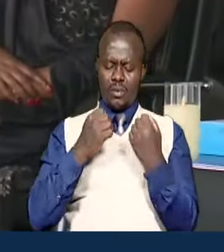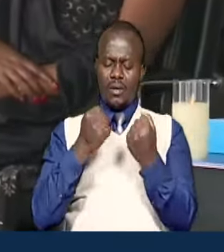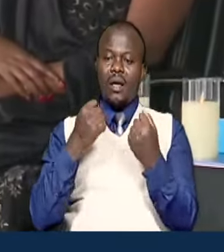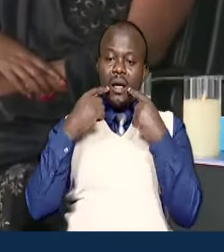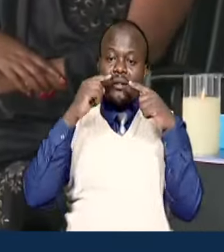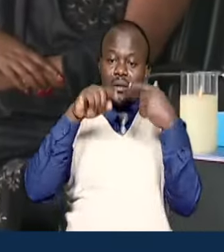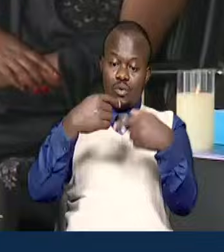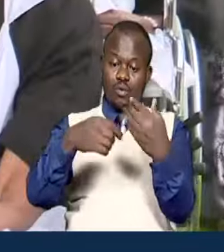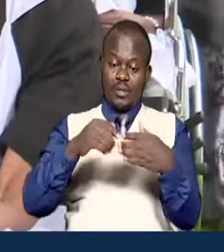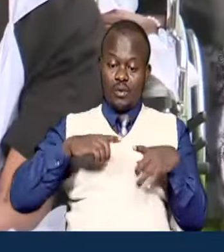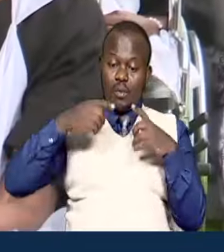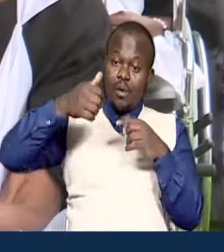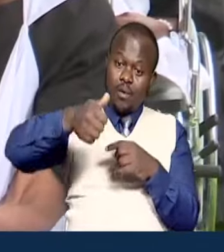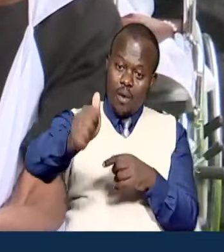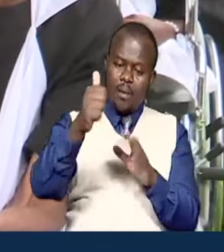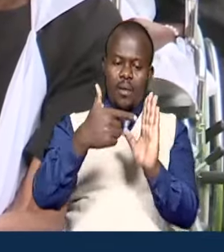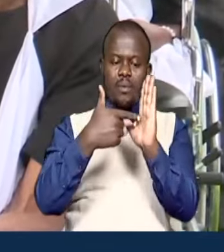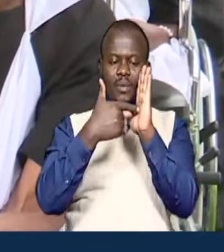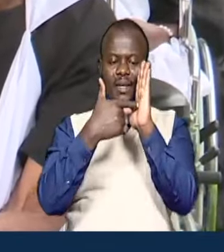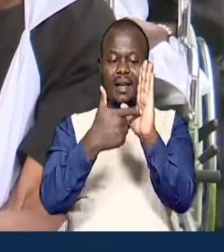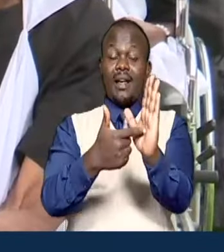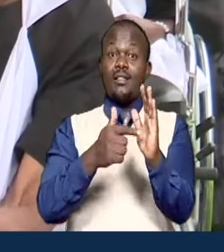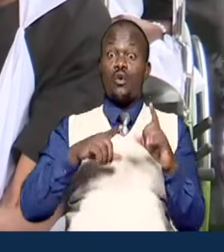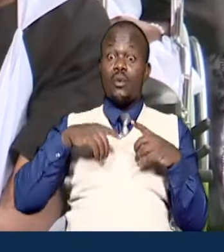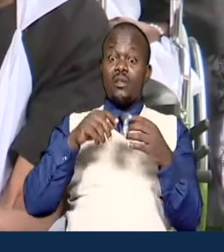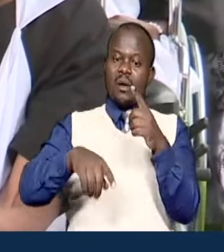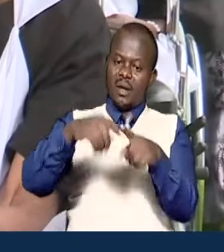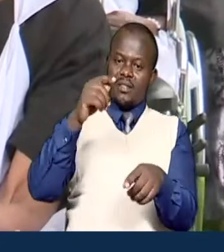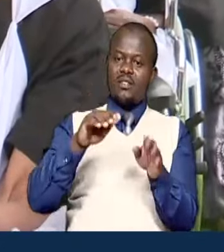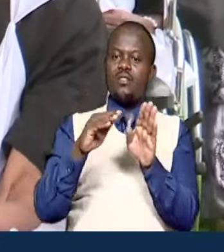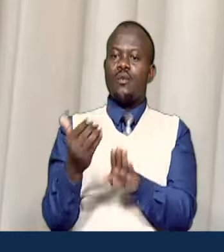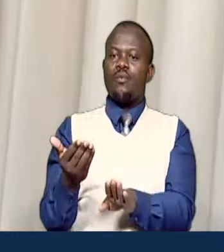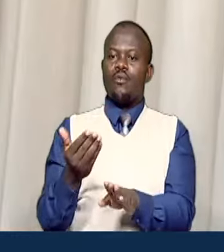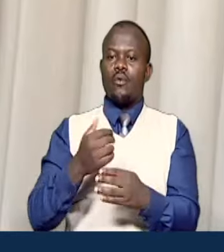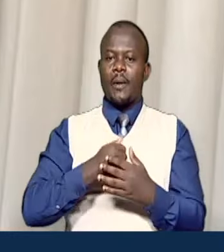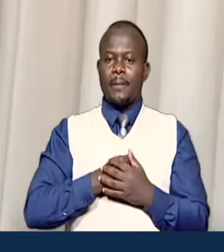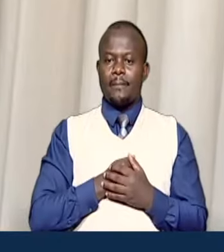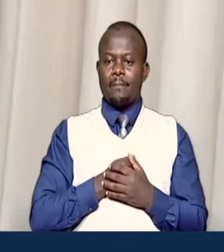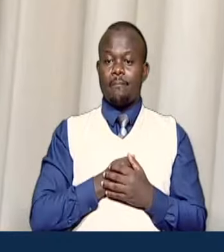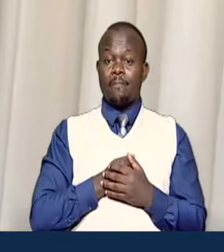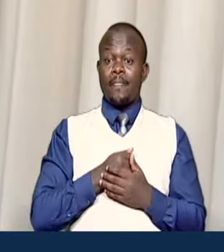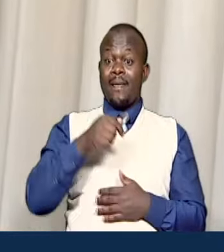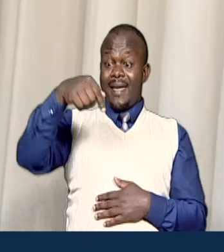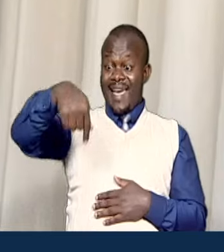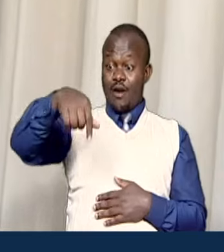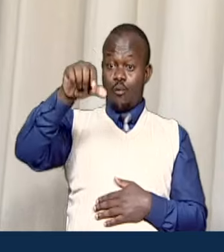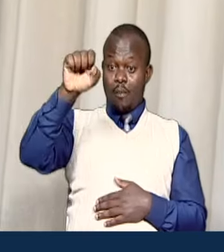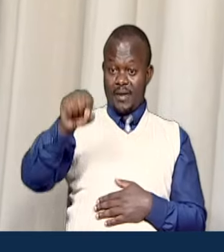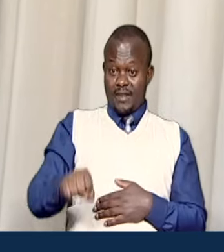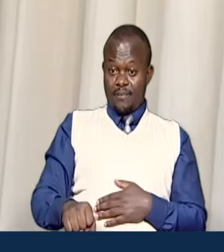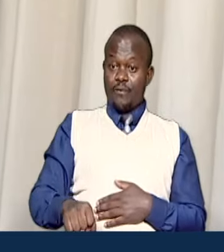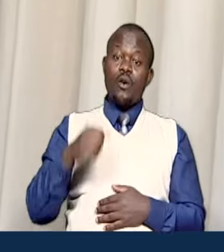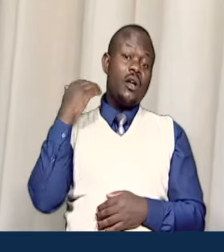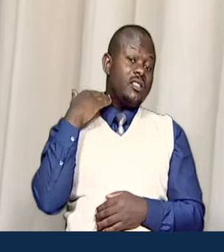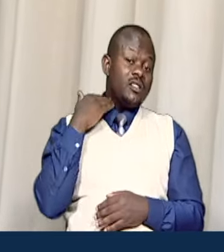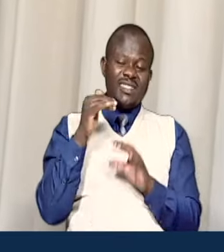ko gukomeza kubaho kwabo ari ikimenyetso cy'uko ubuzima bwatsinze urupfu. Muri Intara y'Amajyepfo Jenoside